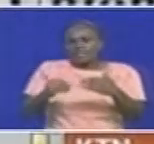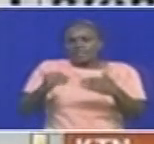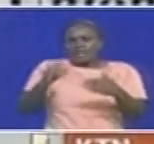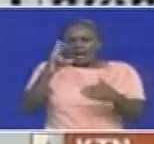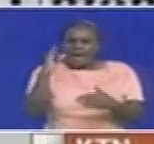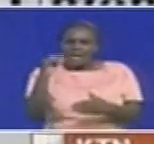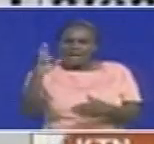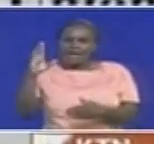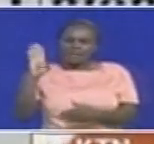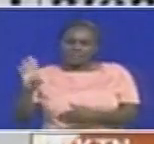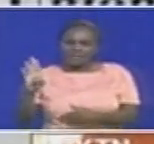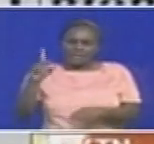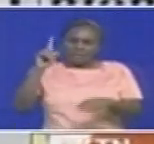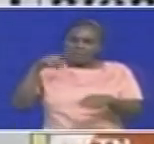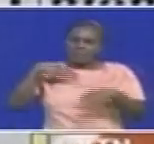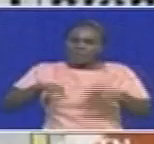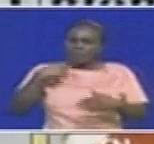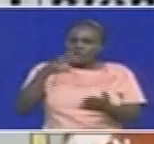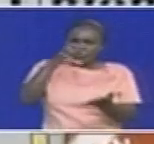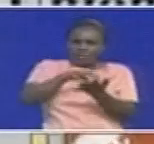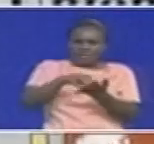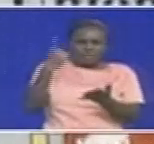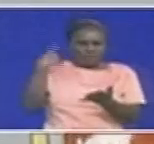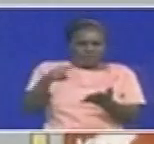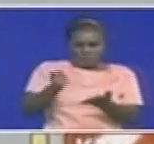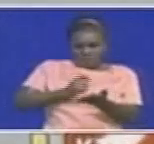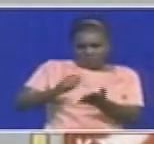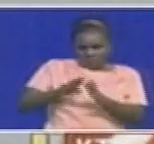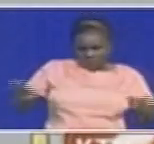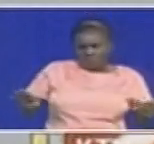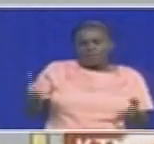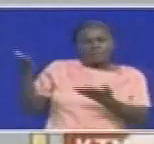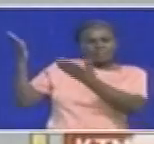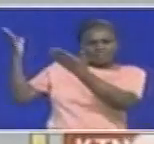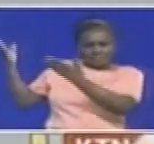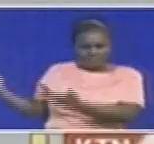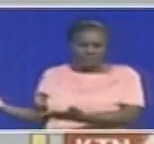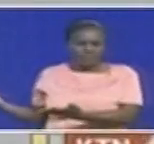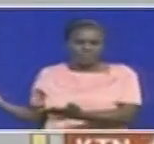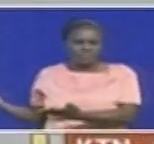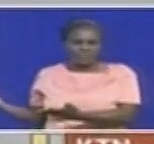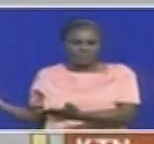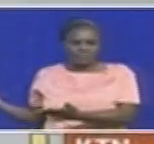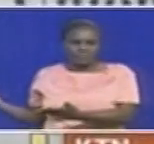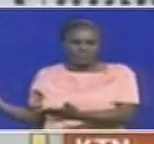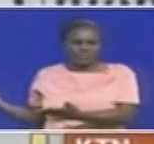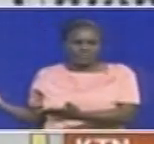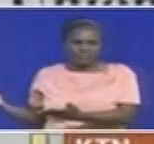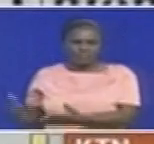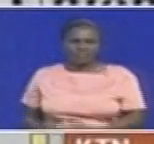IRB. Watakaowania nafasi ya ukurugenzi ni pamoja na Penina Wahome, Dennis Ombui na Moses Ndale.